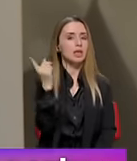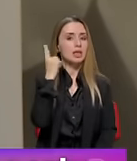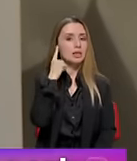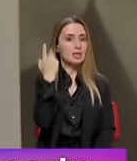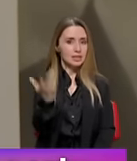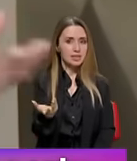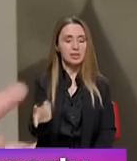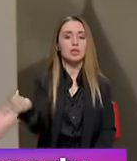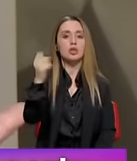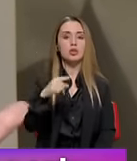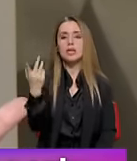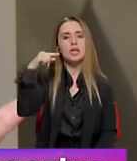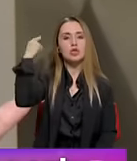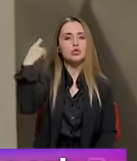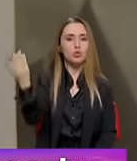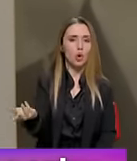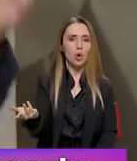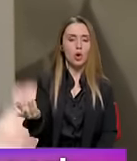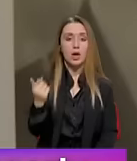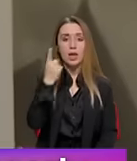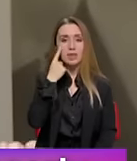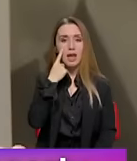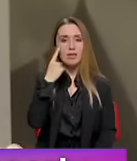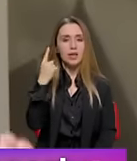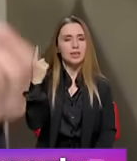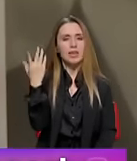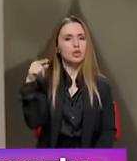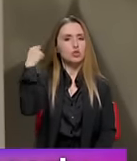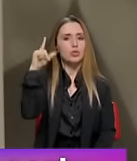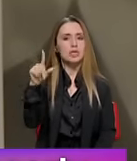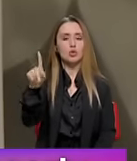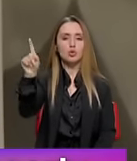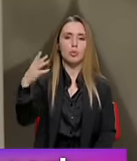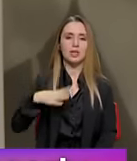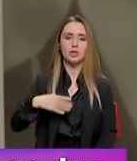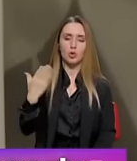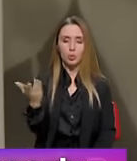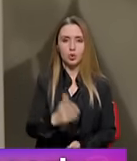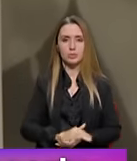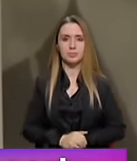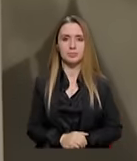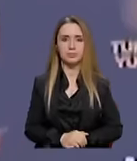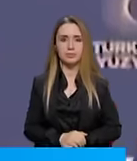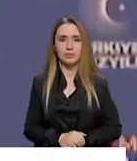paylaşalım sonra siz ne düşünürsünüz devlet aklı ne düşünmeli onu soracağım Buyurun 31